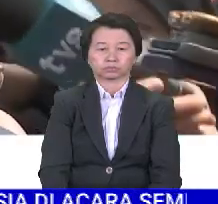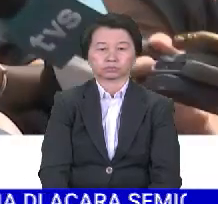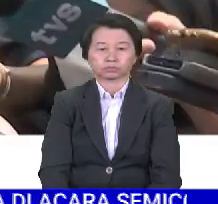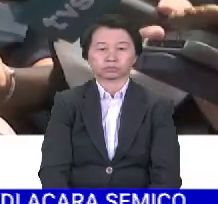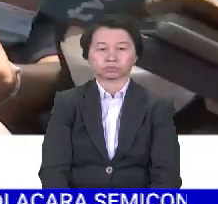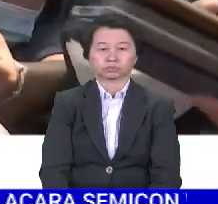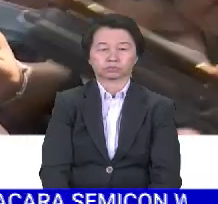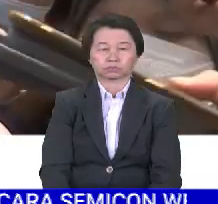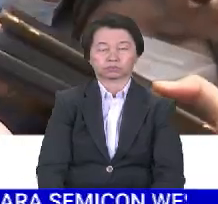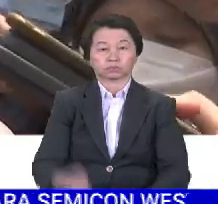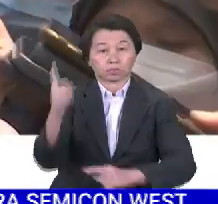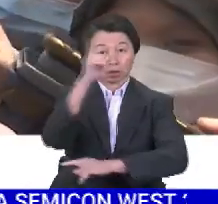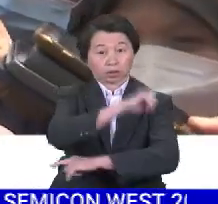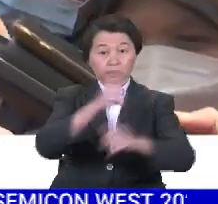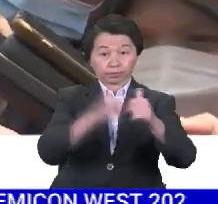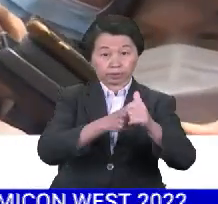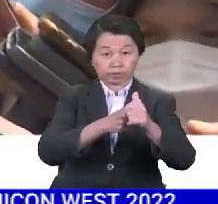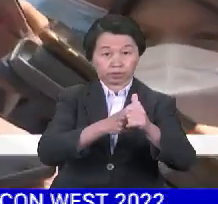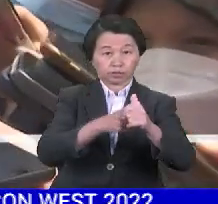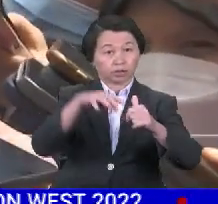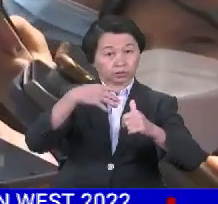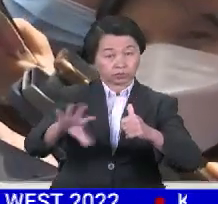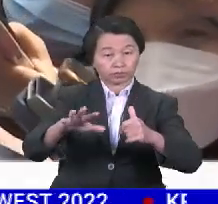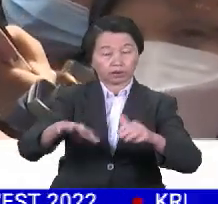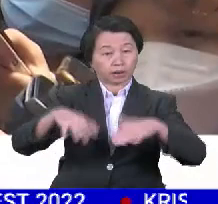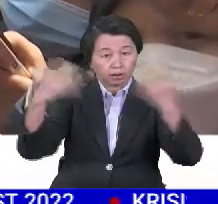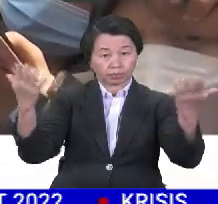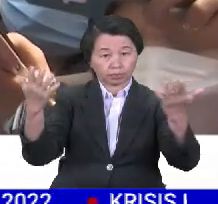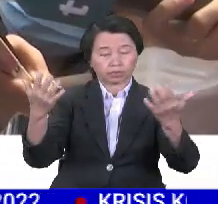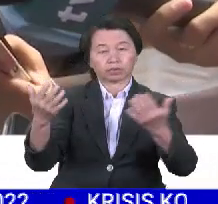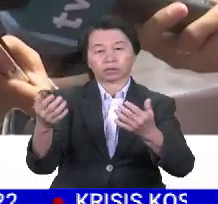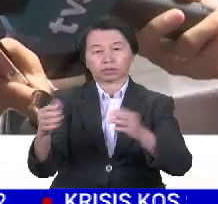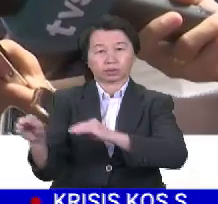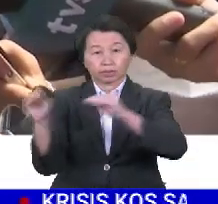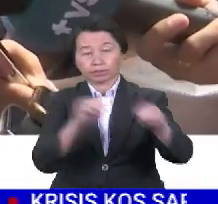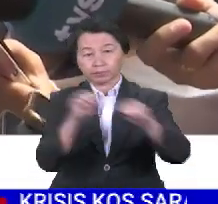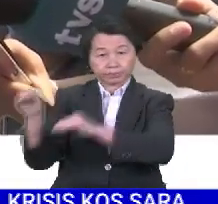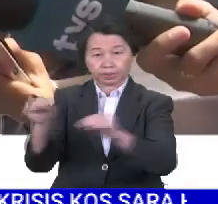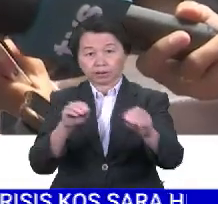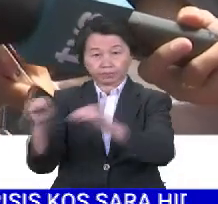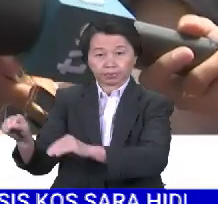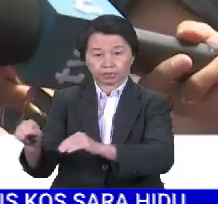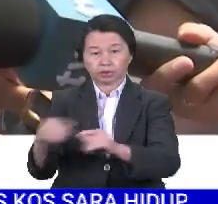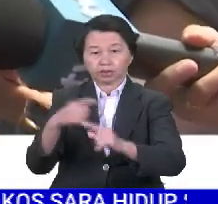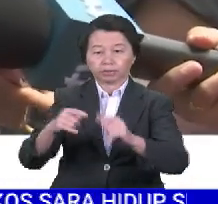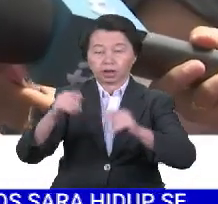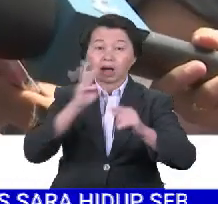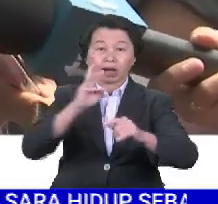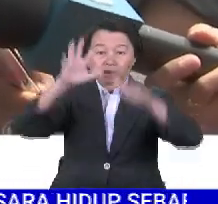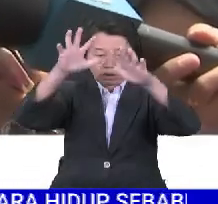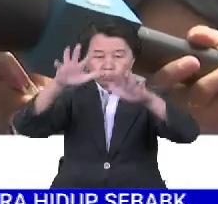Sebenarnya sejak hari pertama selepas selesainya operasi penyelamatan pemindahan dan apabila redanya air